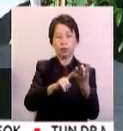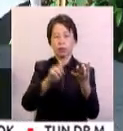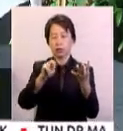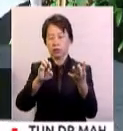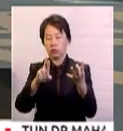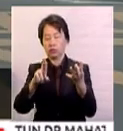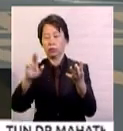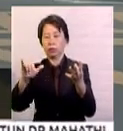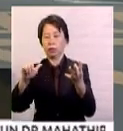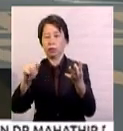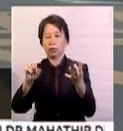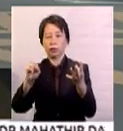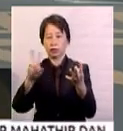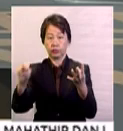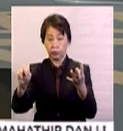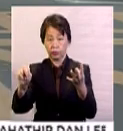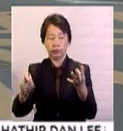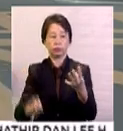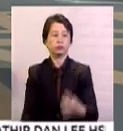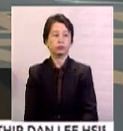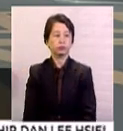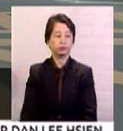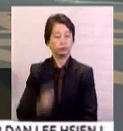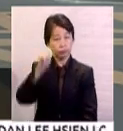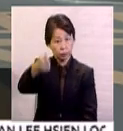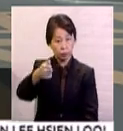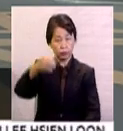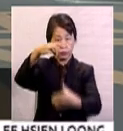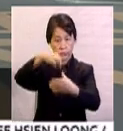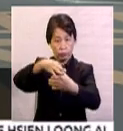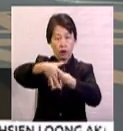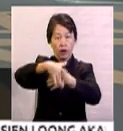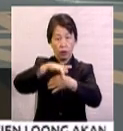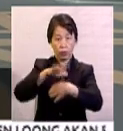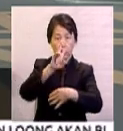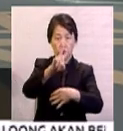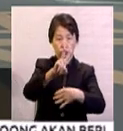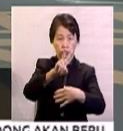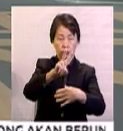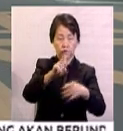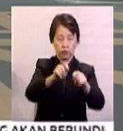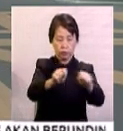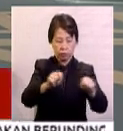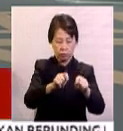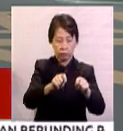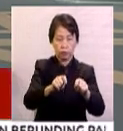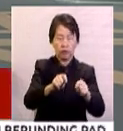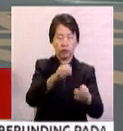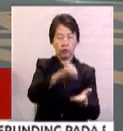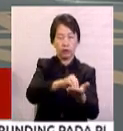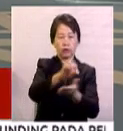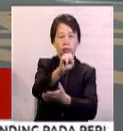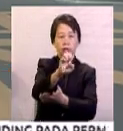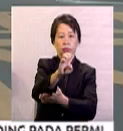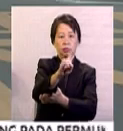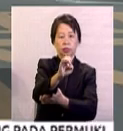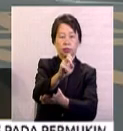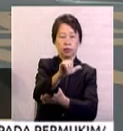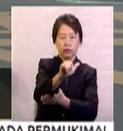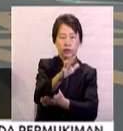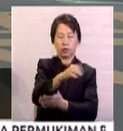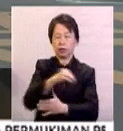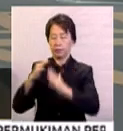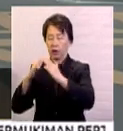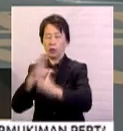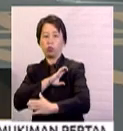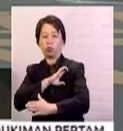Yassin. Esok bakal berlangsung hari mengundi awal di dua pusat mengundi iaitu di Pangkalan Udara Sendayan dan di Balai Polis Rantau.